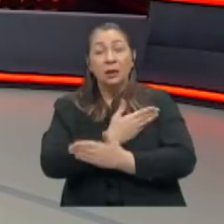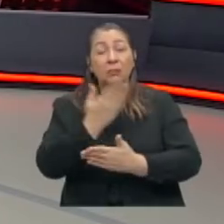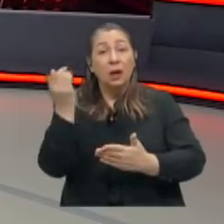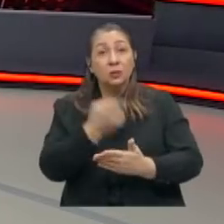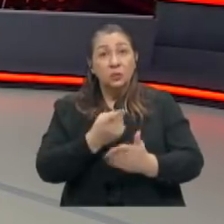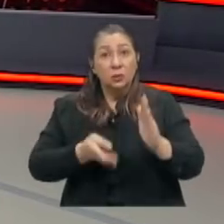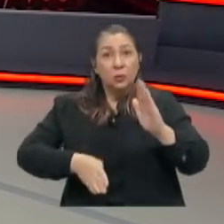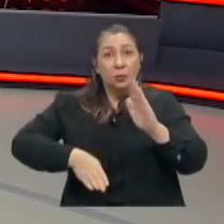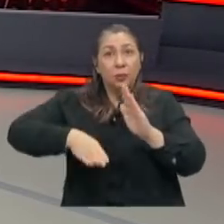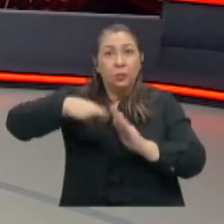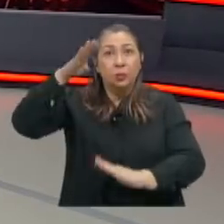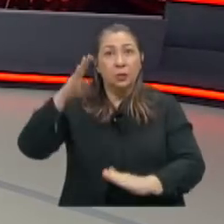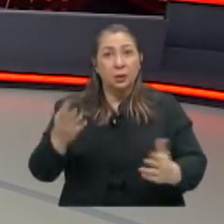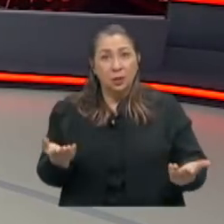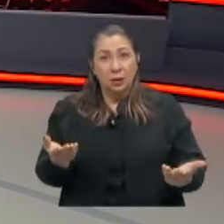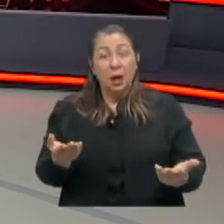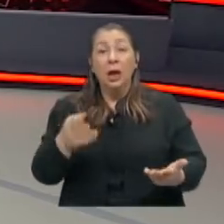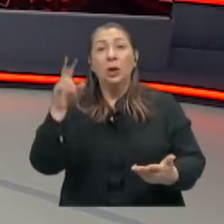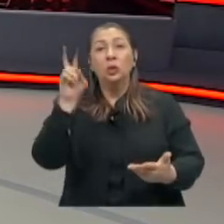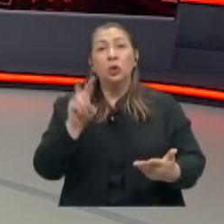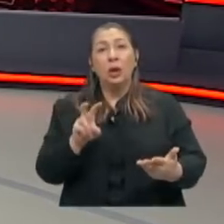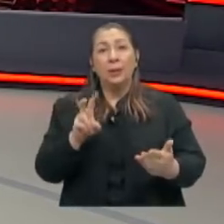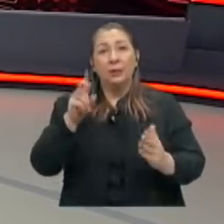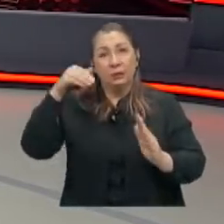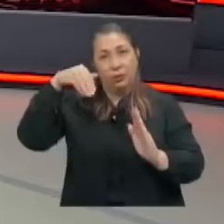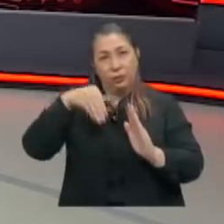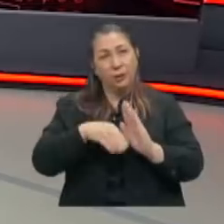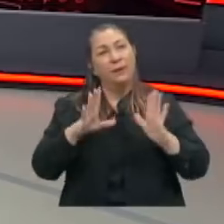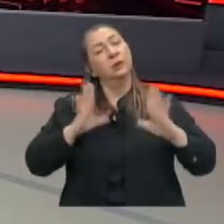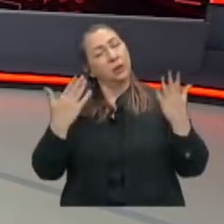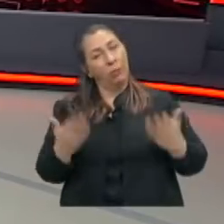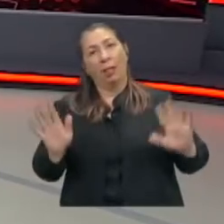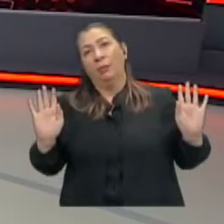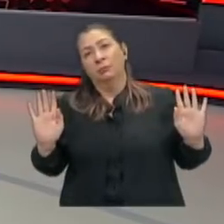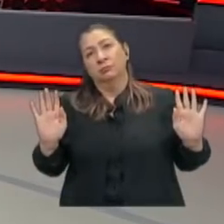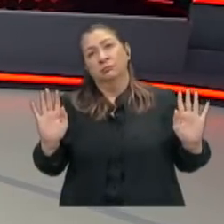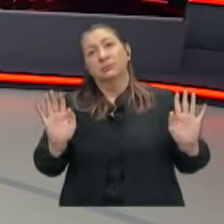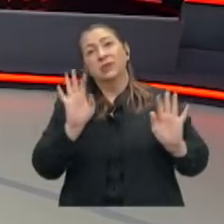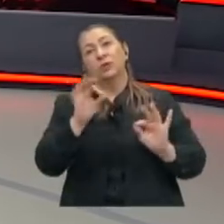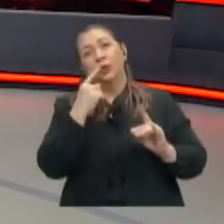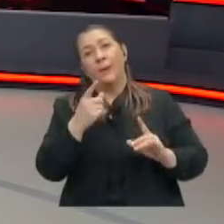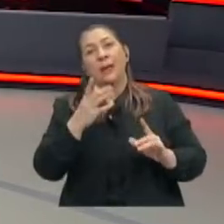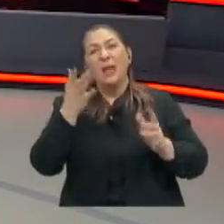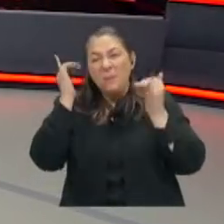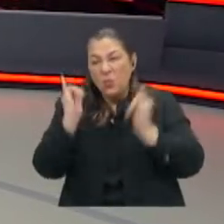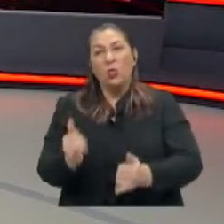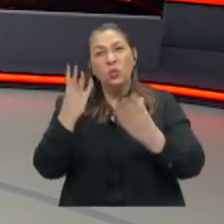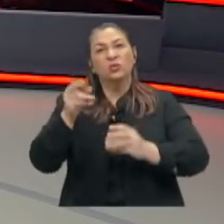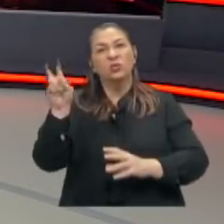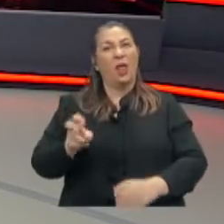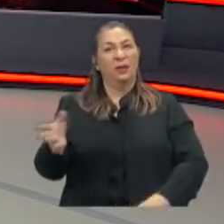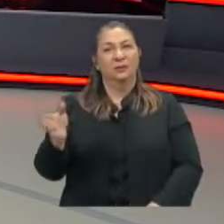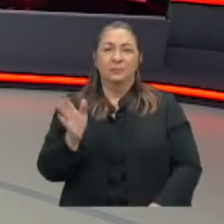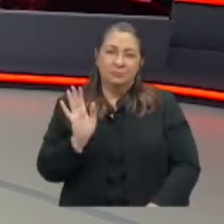büyüyor. Ha dolarda bir çöküş var, kabul edelim. Yani şöyle söyleyeyim, beter olsun dolar.